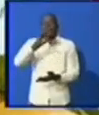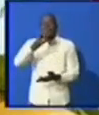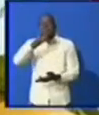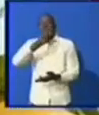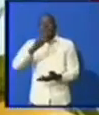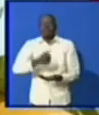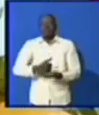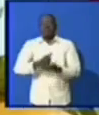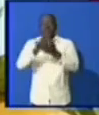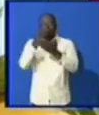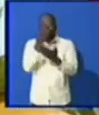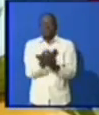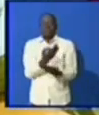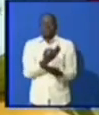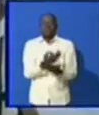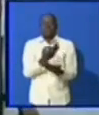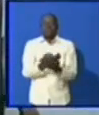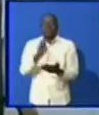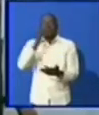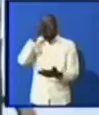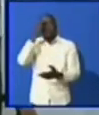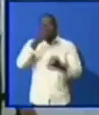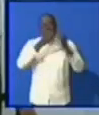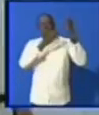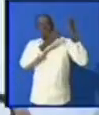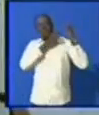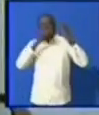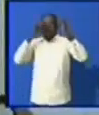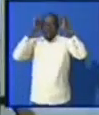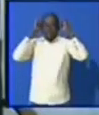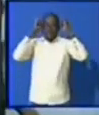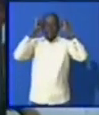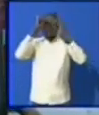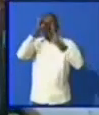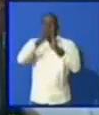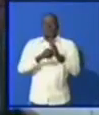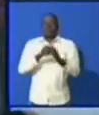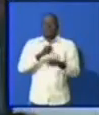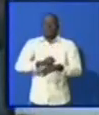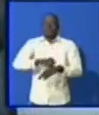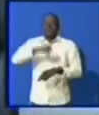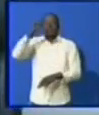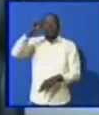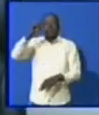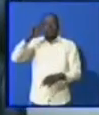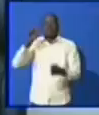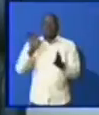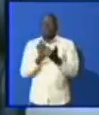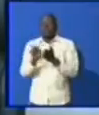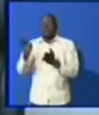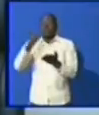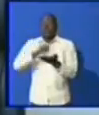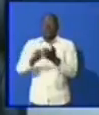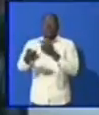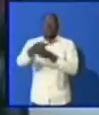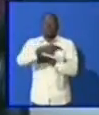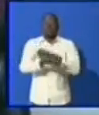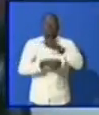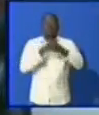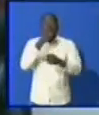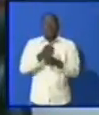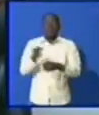financièrement le ministère en charge de l'enseignement supérieur à compter de cette année elle décide de mettre